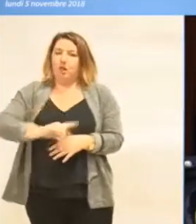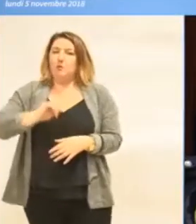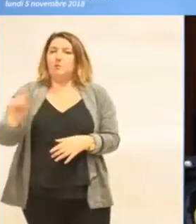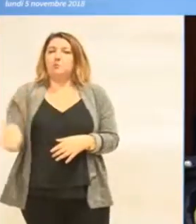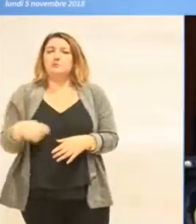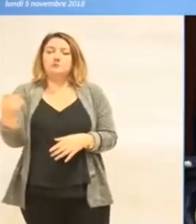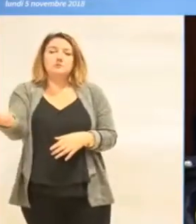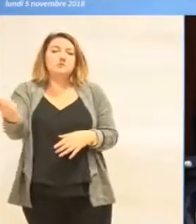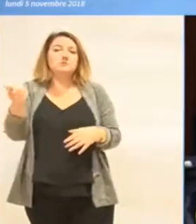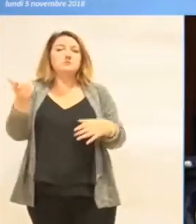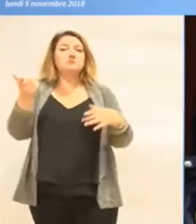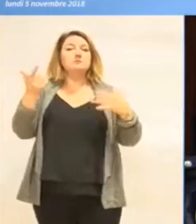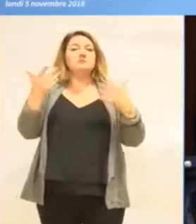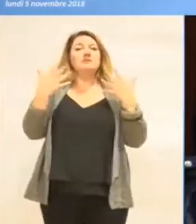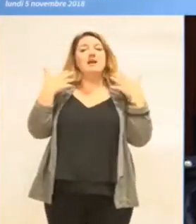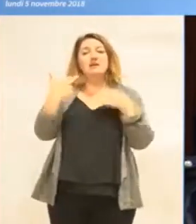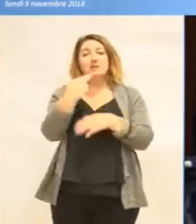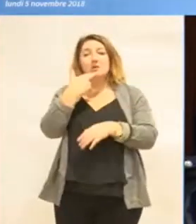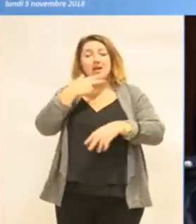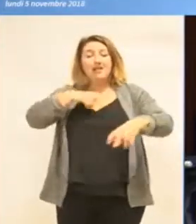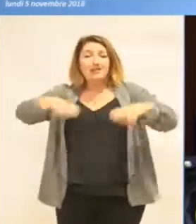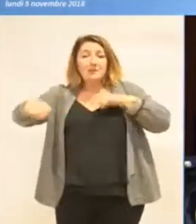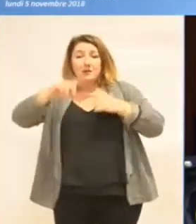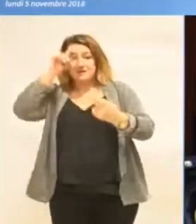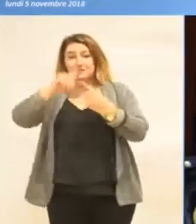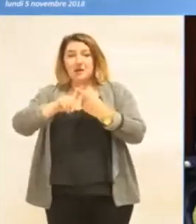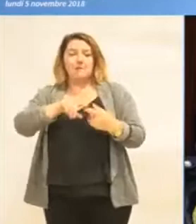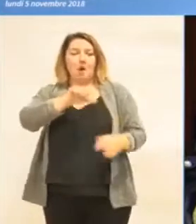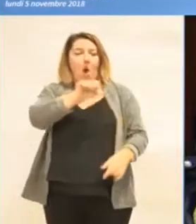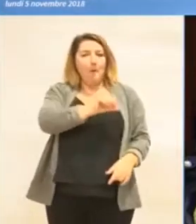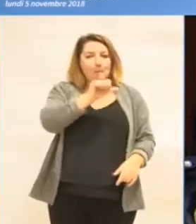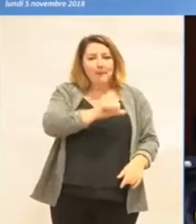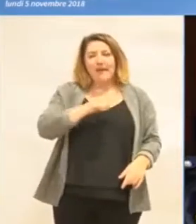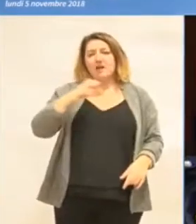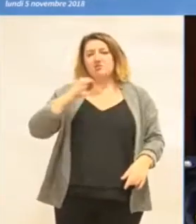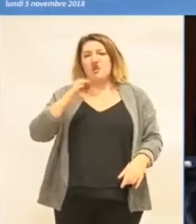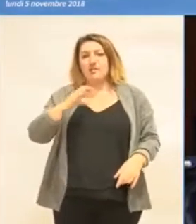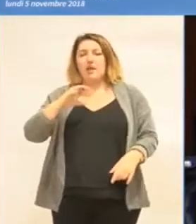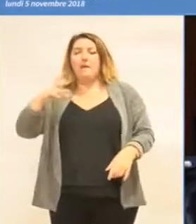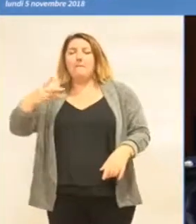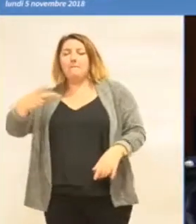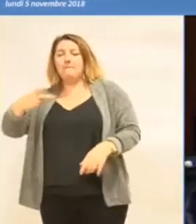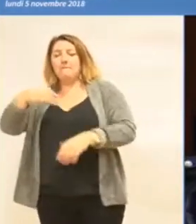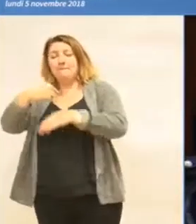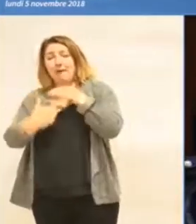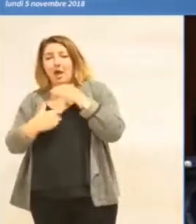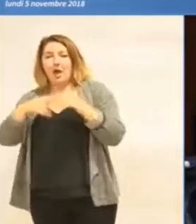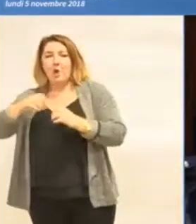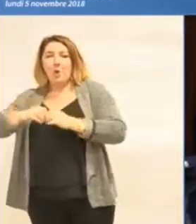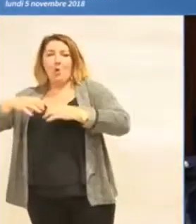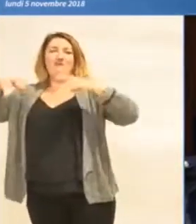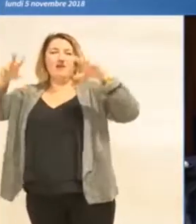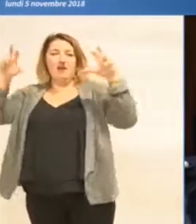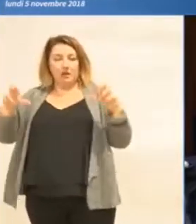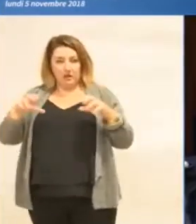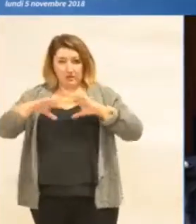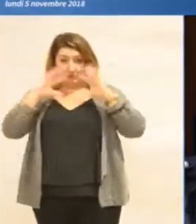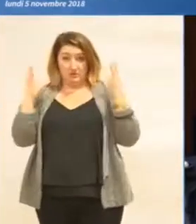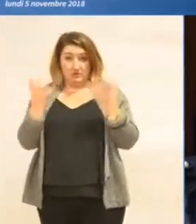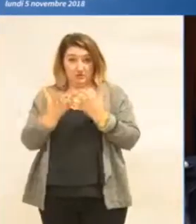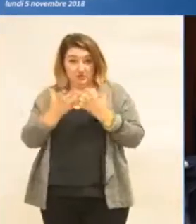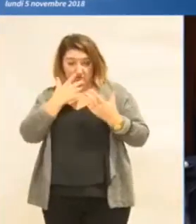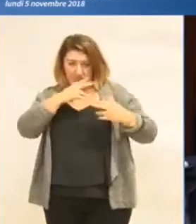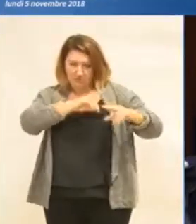qualité de l'air concernant les rénovations des écoles Ampère, Élysée-Châtain et Pain-Levé vont donc renforcer cette situation saine des